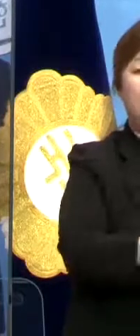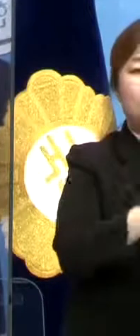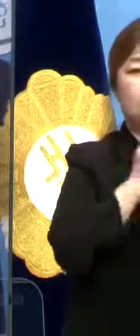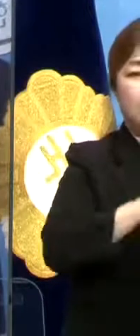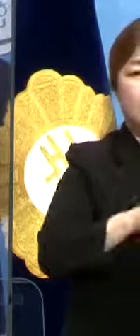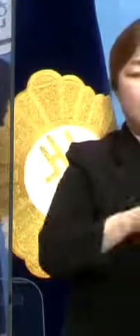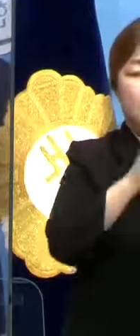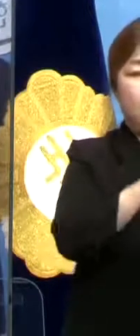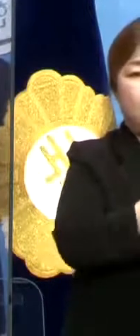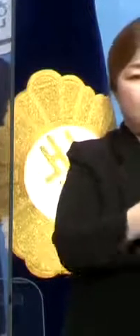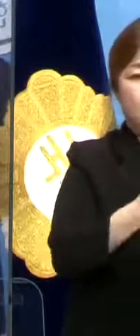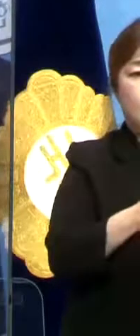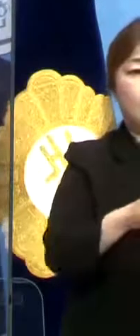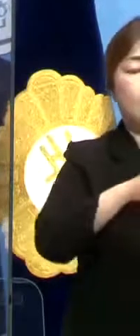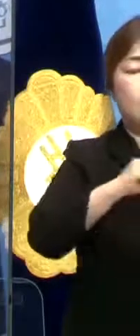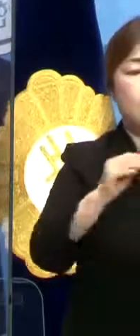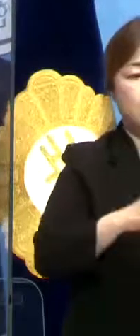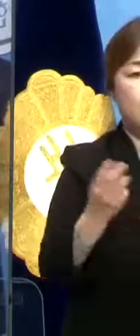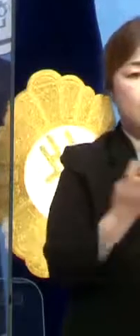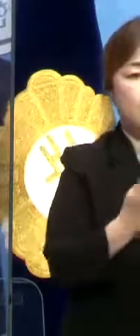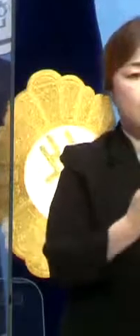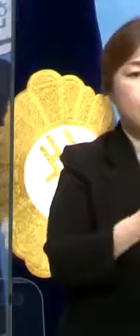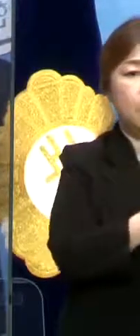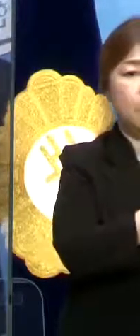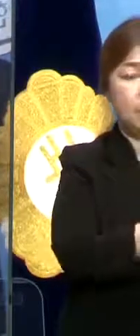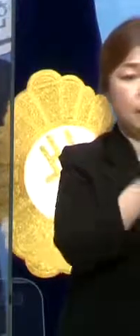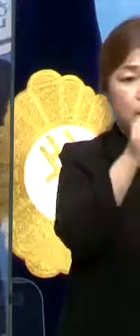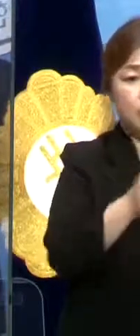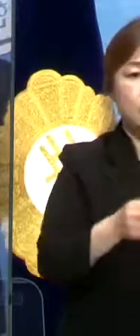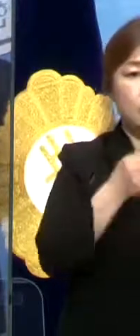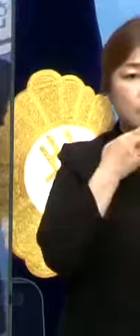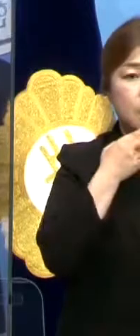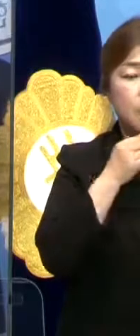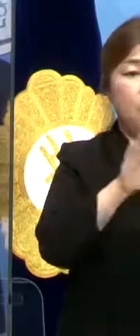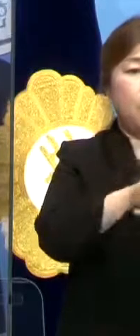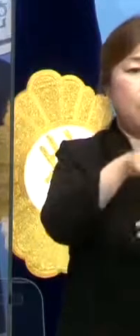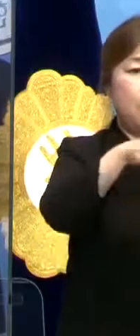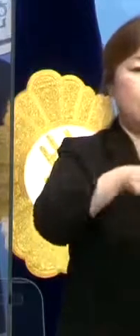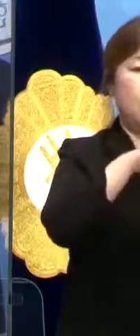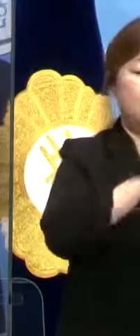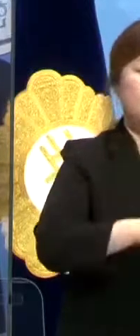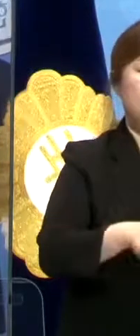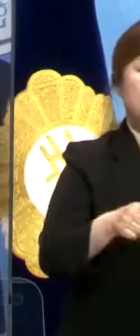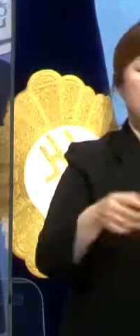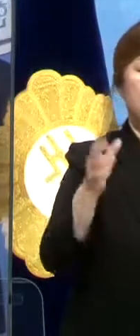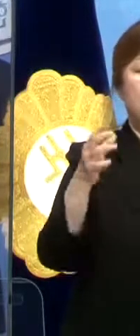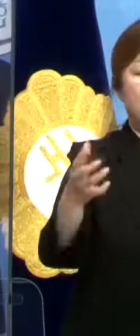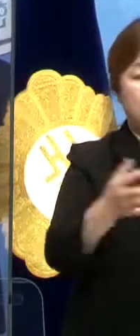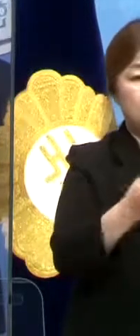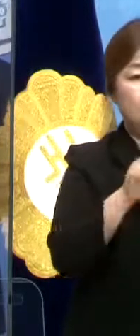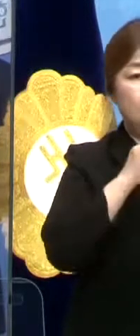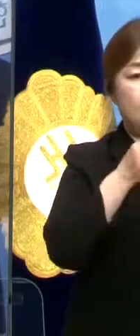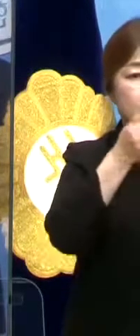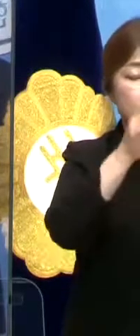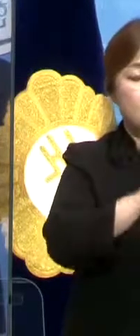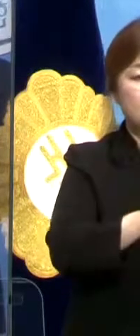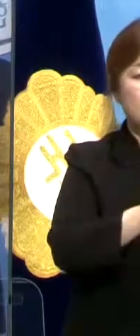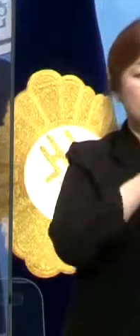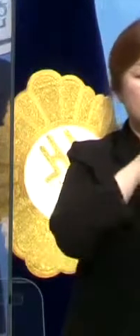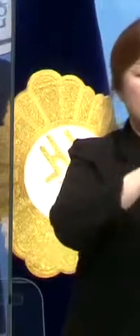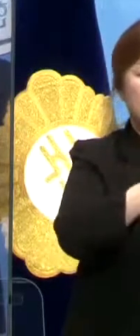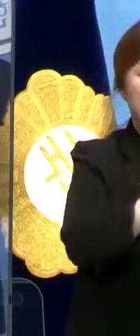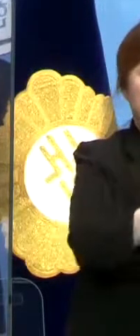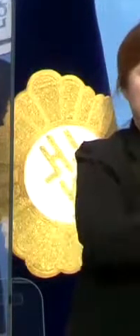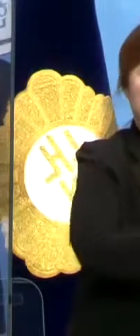대한 사과도 대책도 내놓지 않고 있다 언론 앞에 서는 유감 과 협조를 얘기하지만 2대